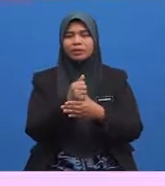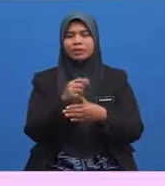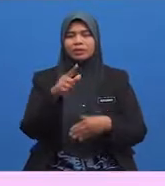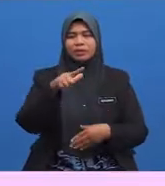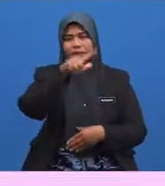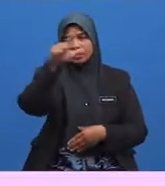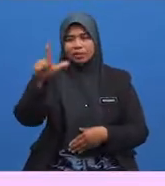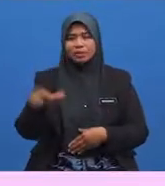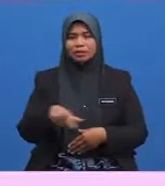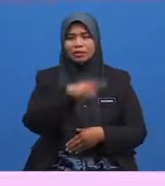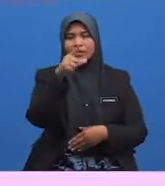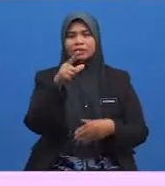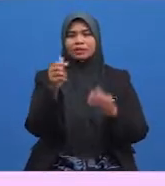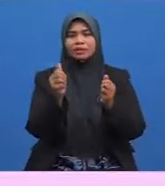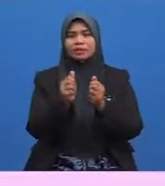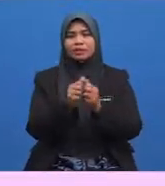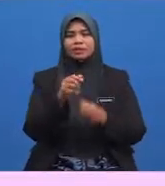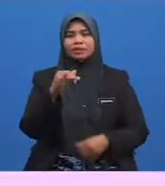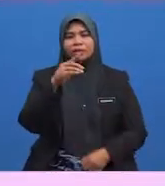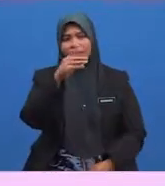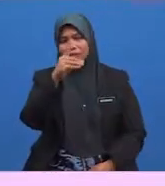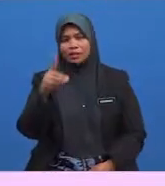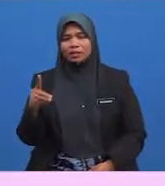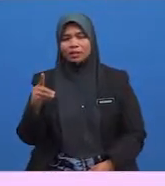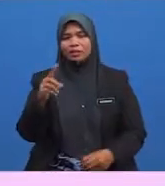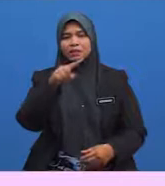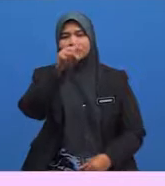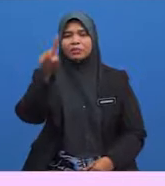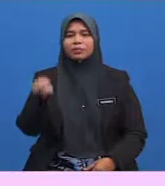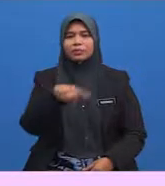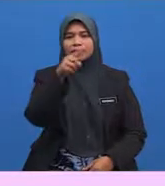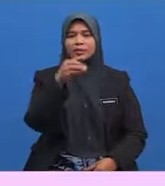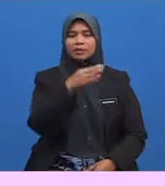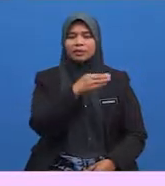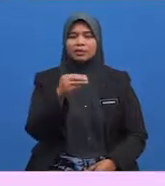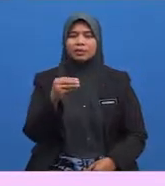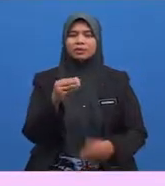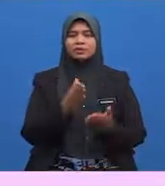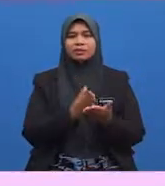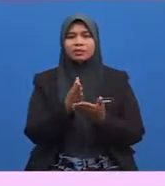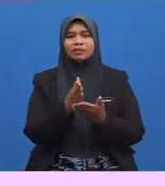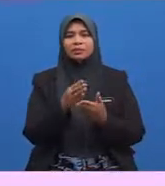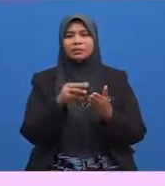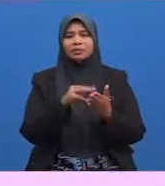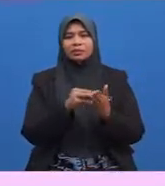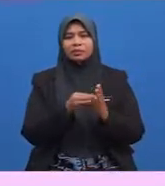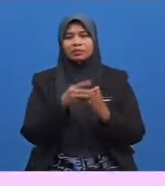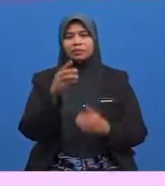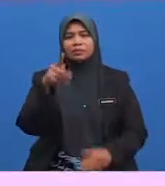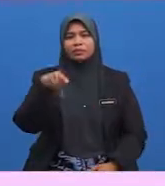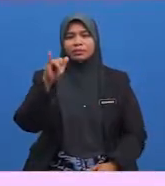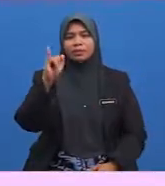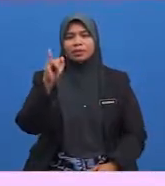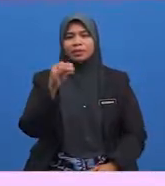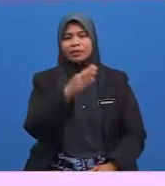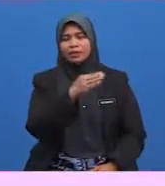lilitan dengan diameter bulatan dan mentakrifkan pi serta